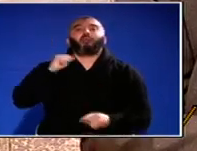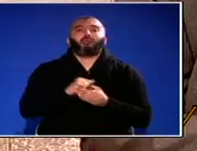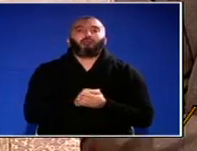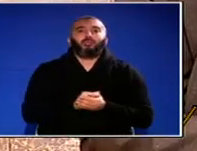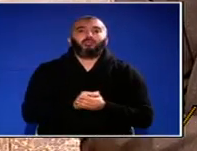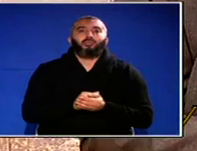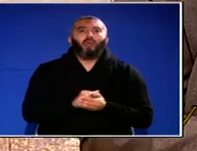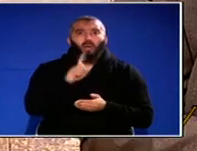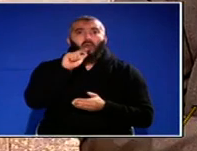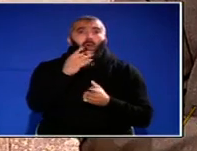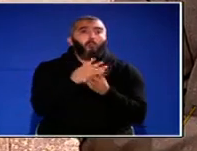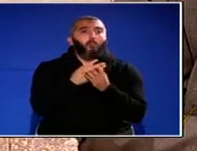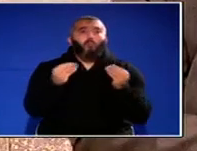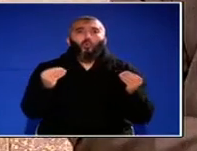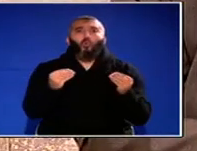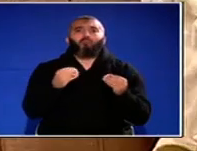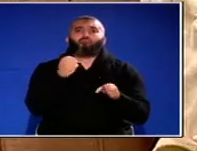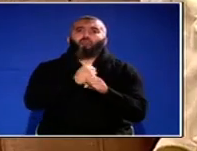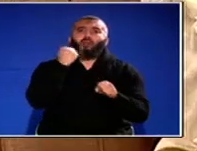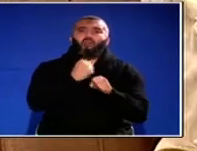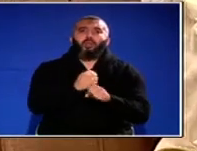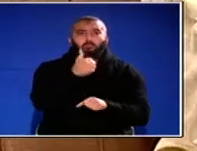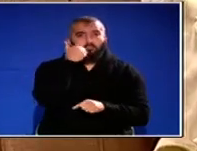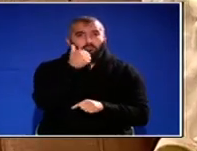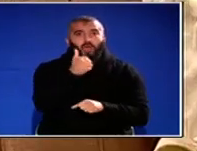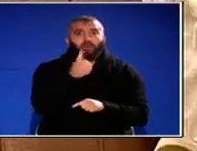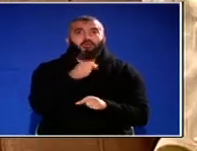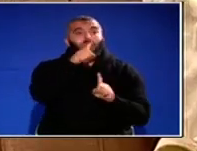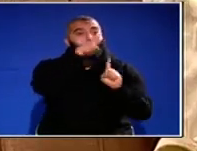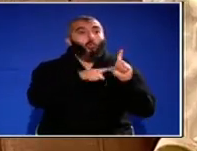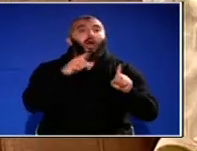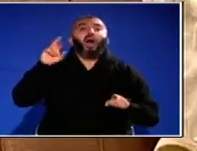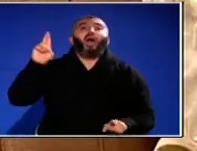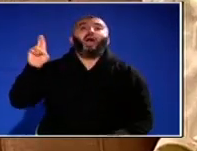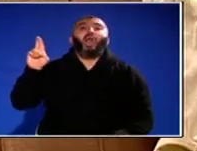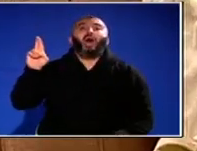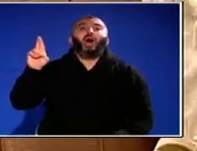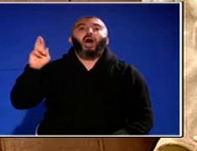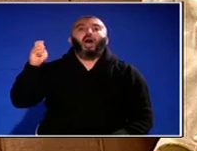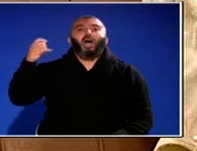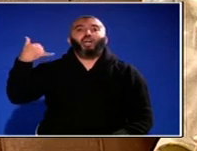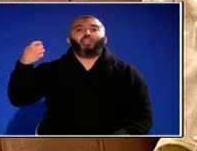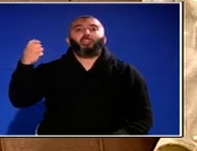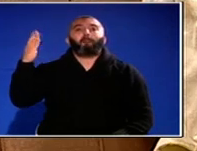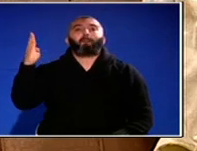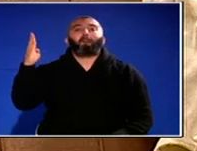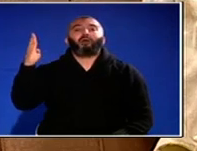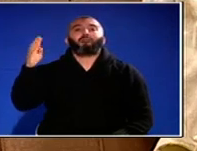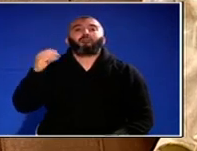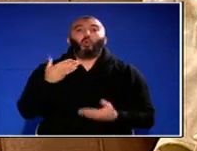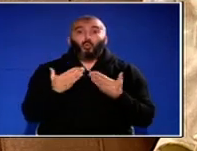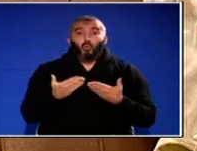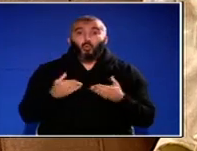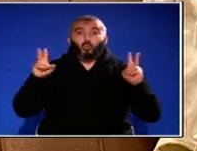شيخنا عمار. بسم الله الرحمن الرحيم، وصل اللهم على سيدنا ومولانا محمد وعلى